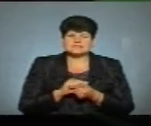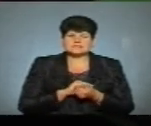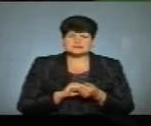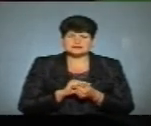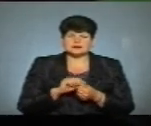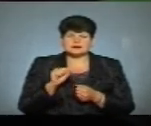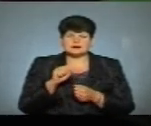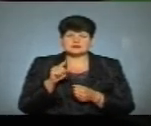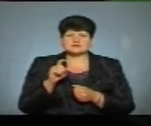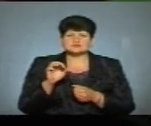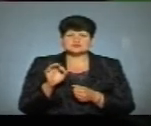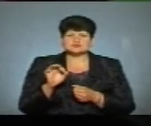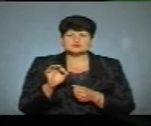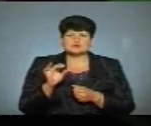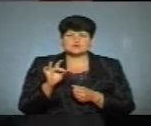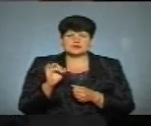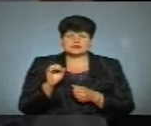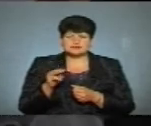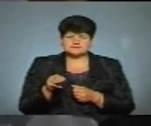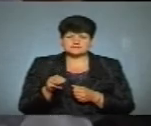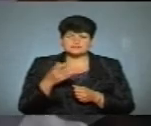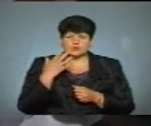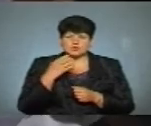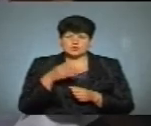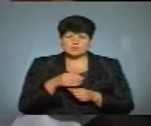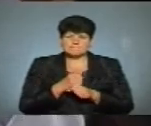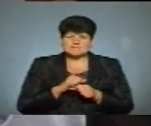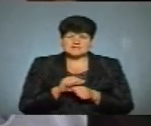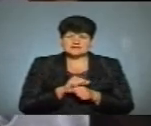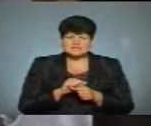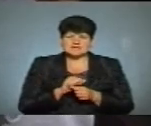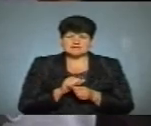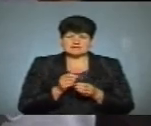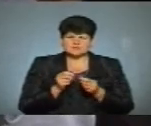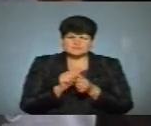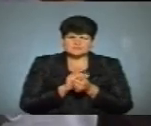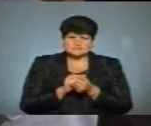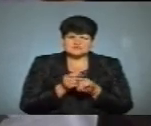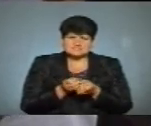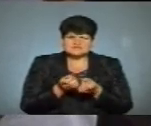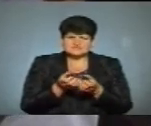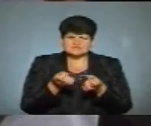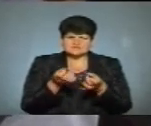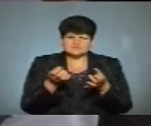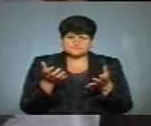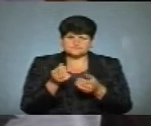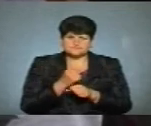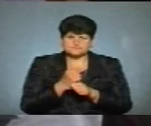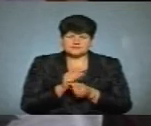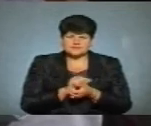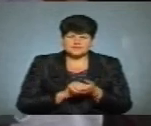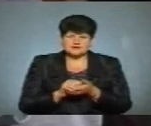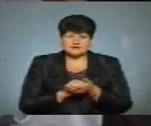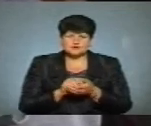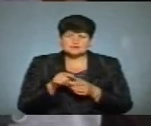мінеральний камінь, пігмент. Коли його перетираєш, він стає дрібніший дисперсій, він стає світліший. І, відповідно, найпростіше